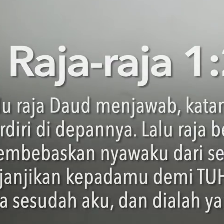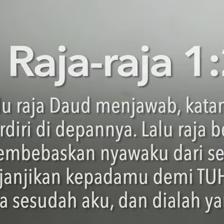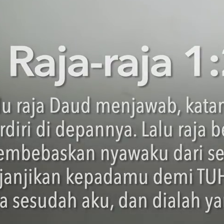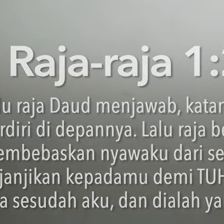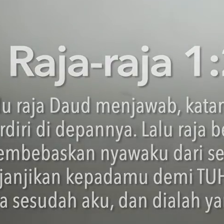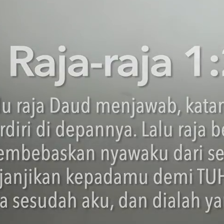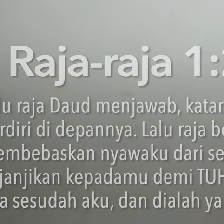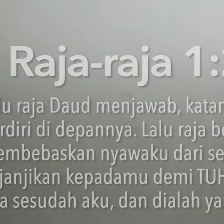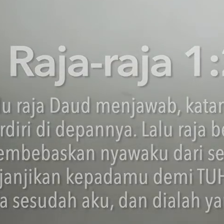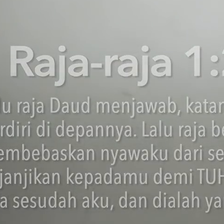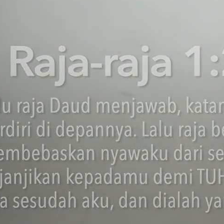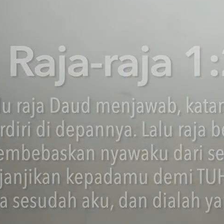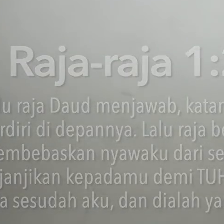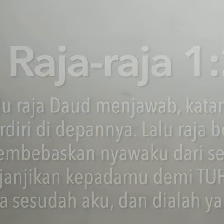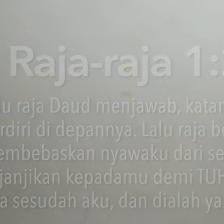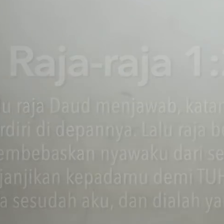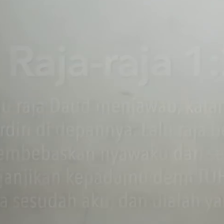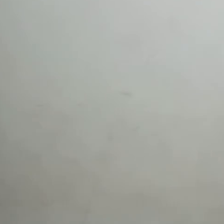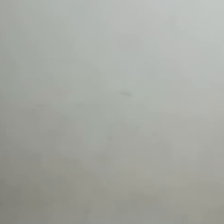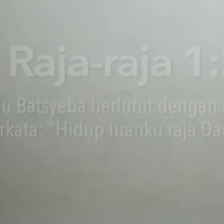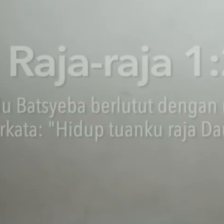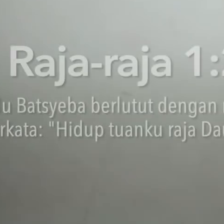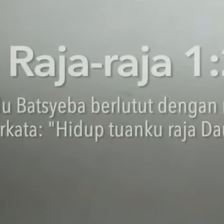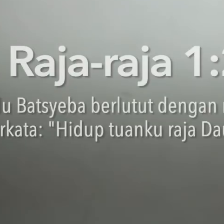tahtaku, menggantikan aku.